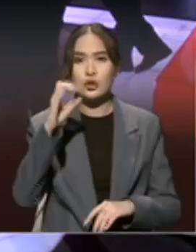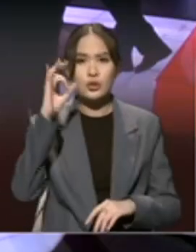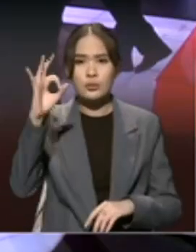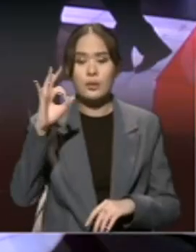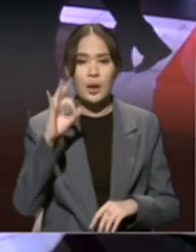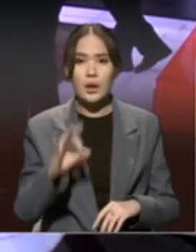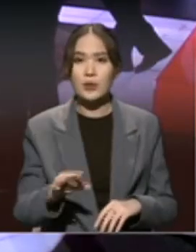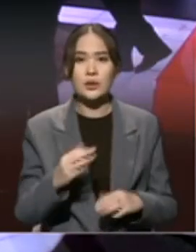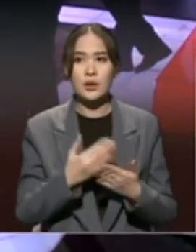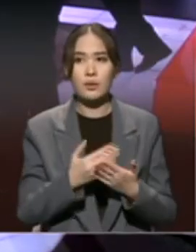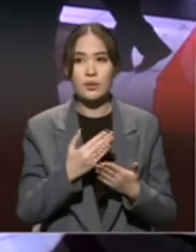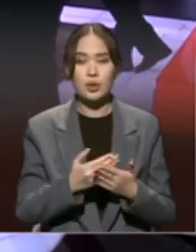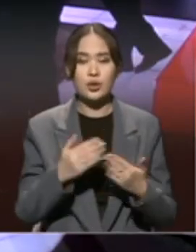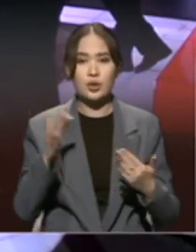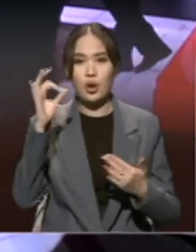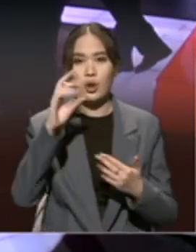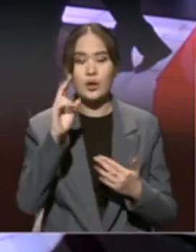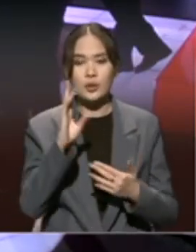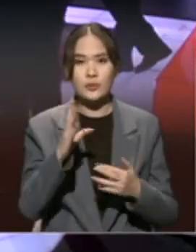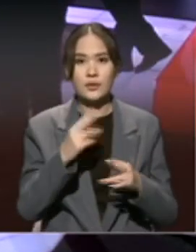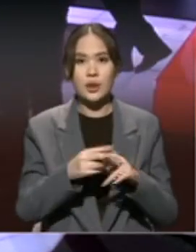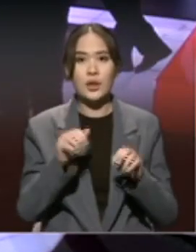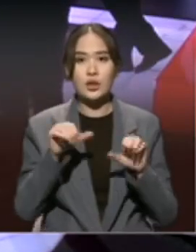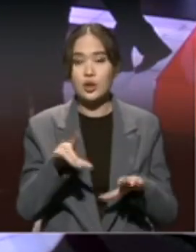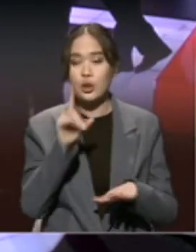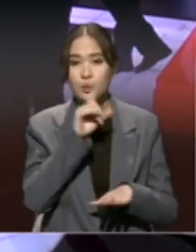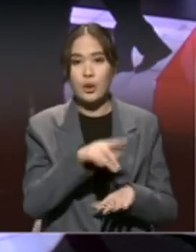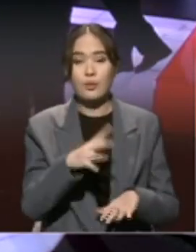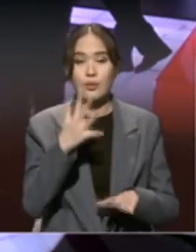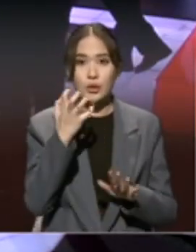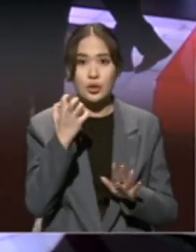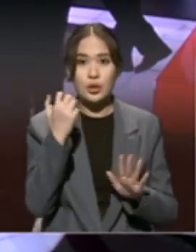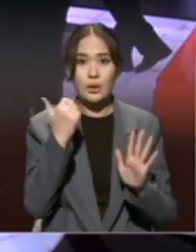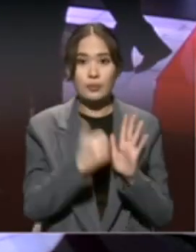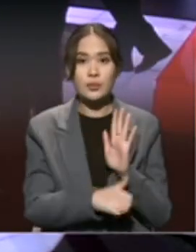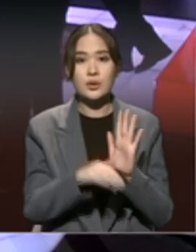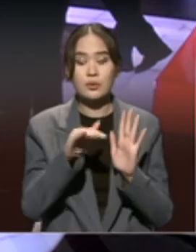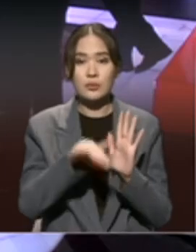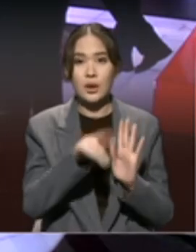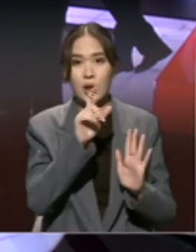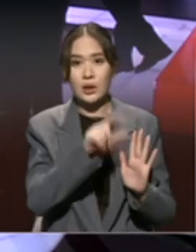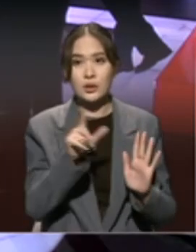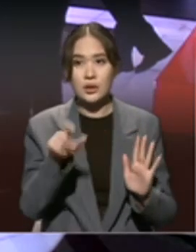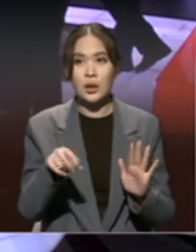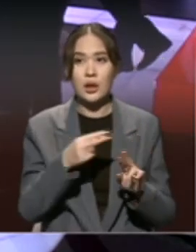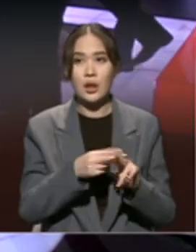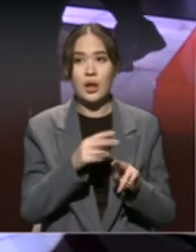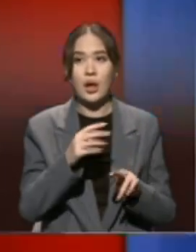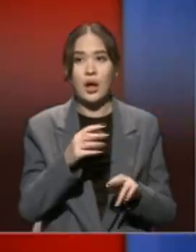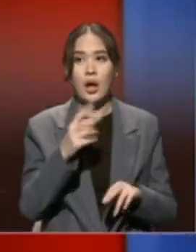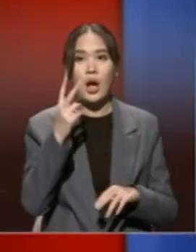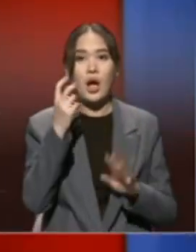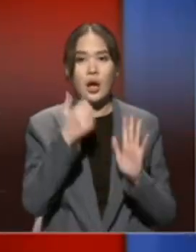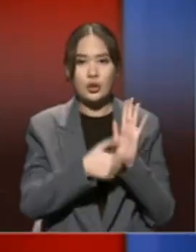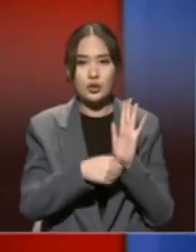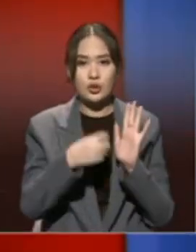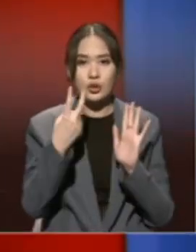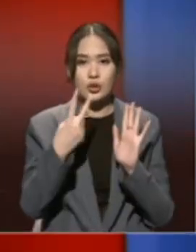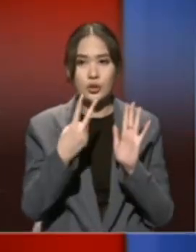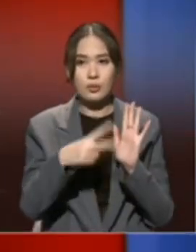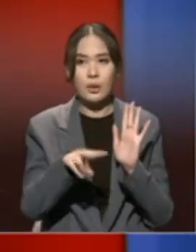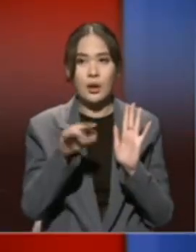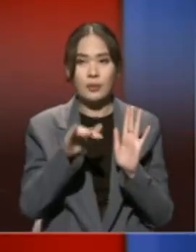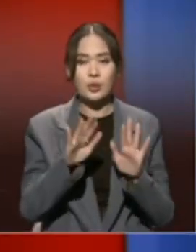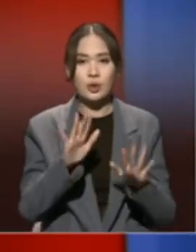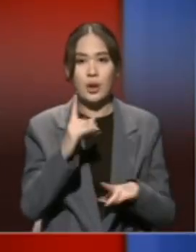жаңағындай тұрғын үй мәселесін шешіп бермейді. Бізде 560 мың адам ресми түрде тұрғын үйге тіркеліп тұр. 620 мың. 600 мың. Сол. Соның тек